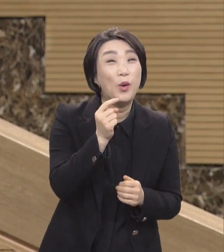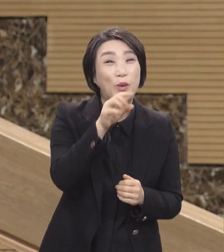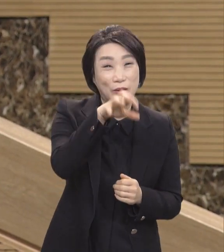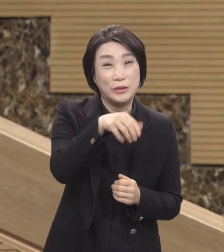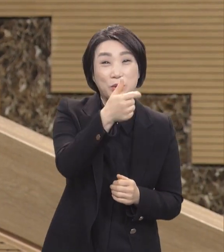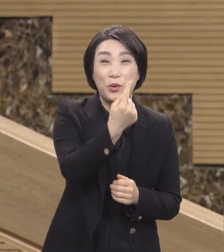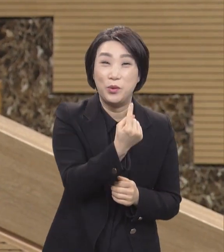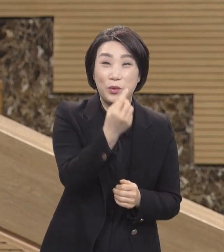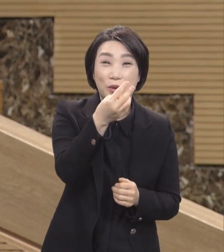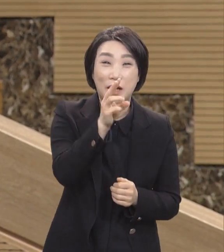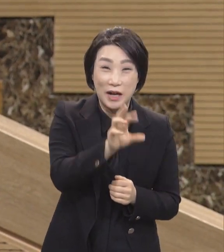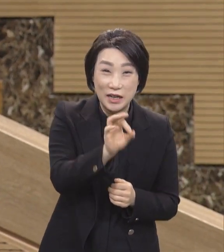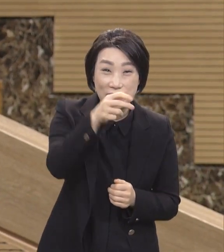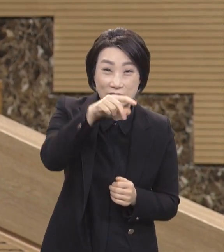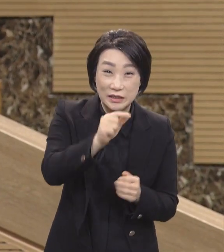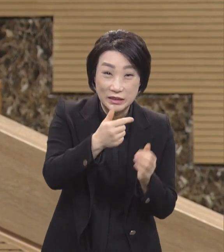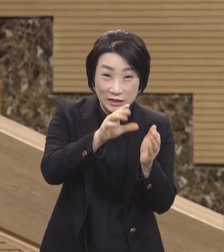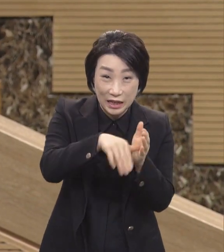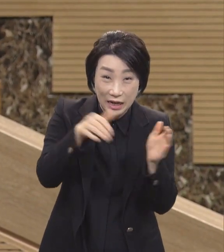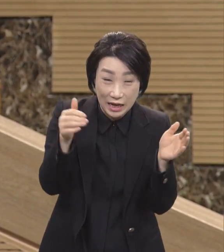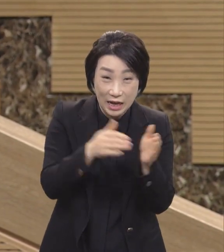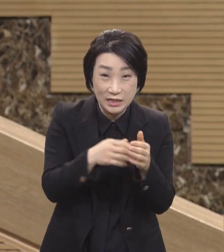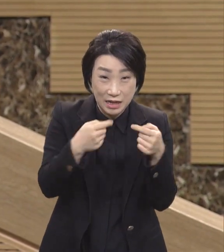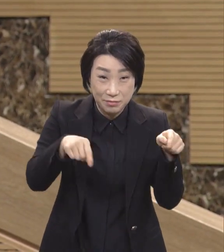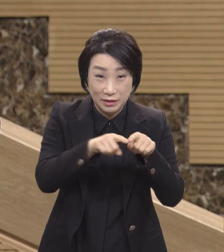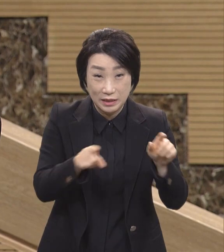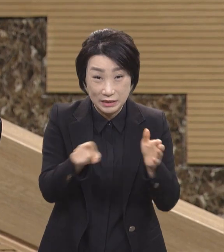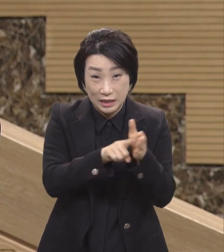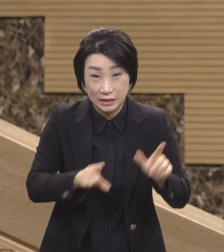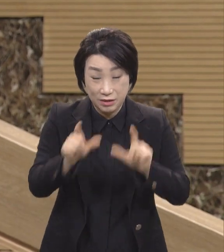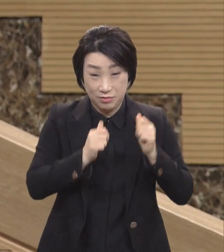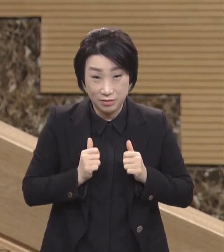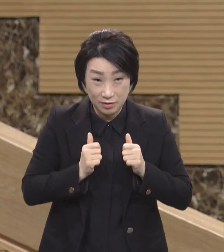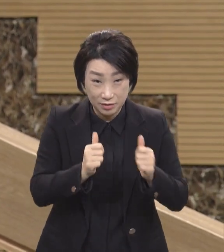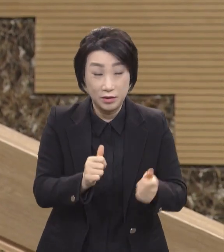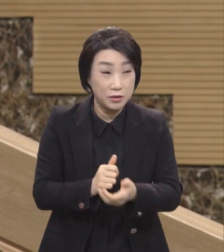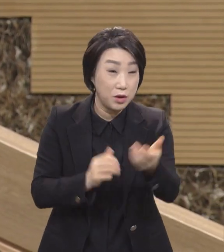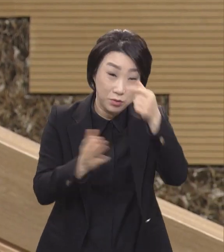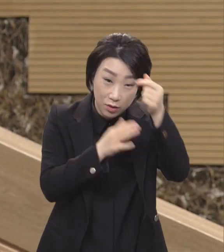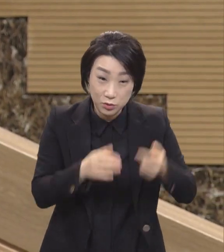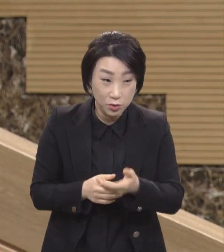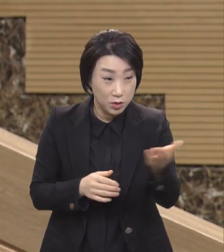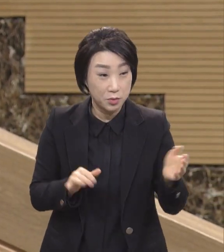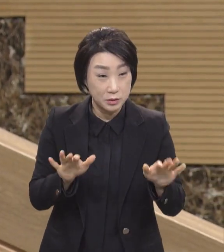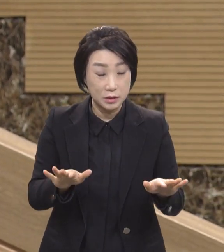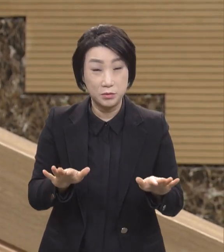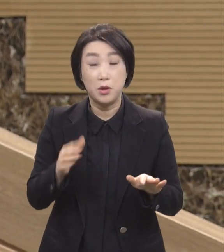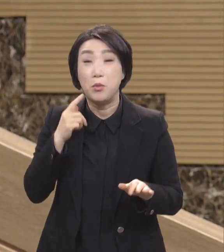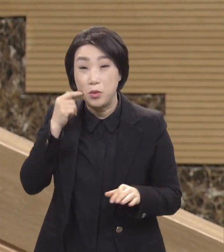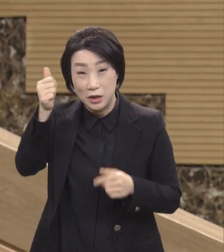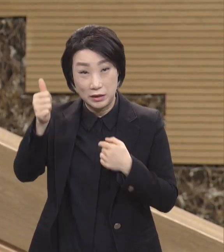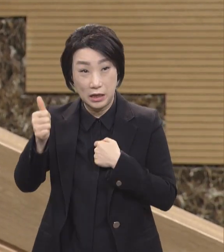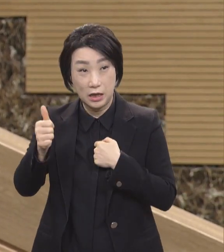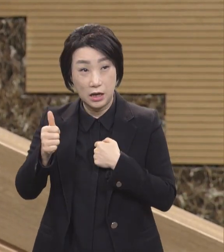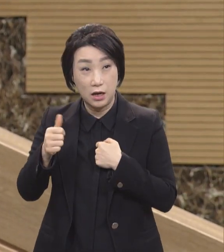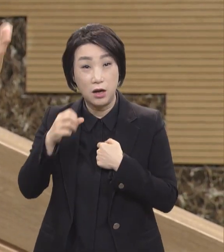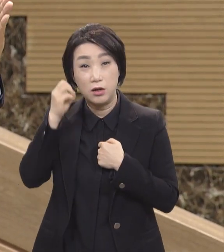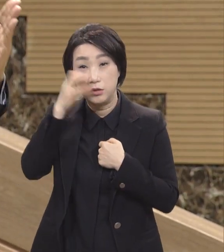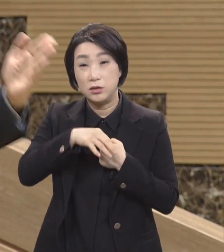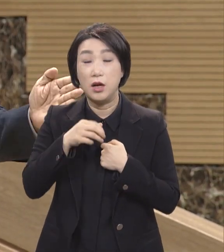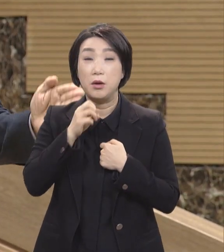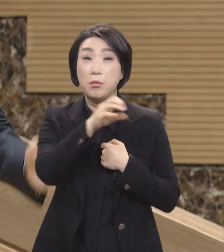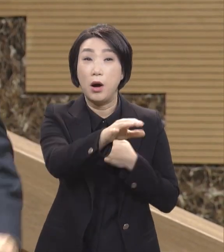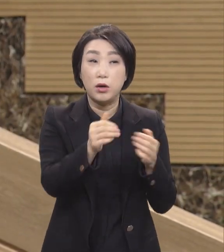노량진까지 같이 온 교인들은 지금도 목사님이 지나가는 말만 해도